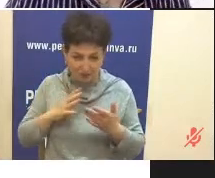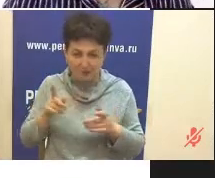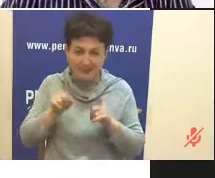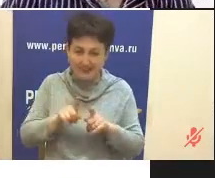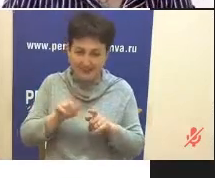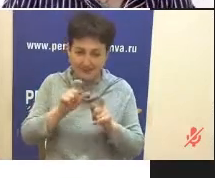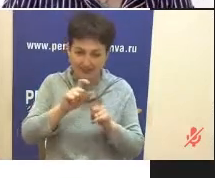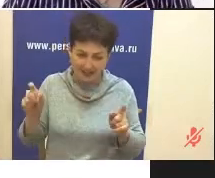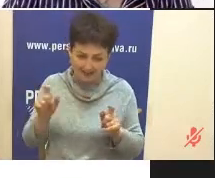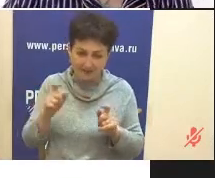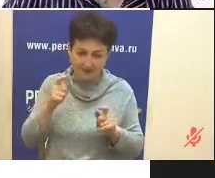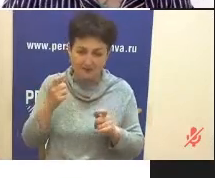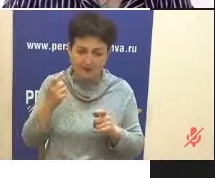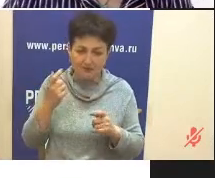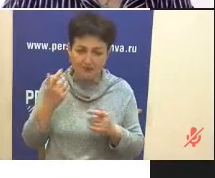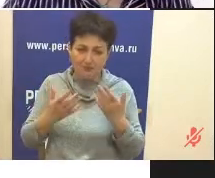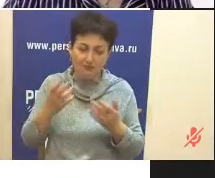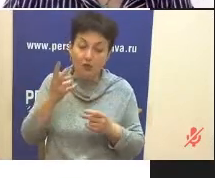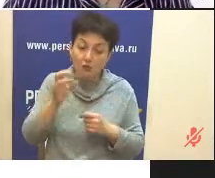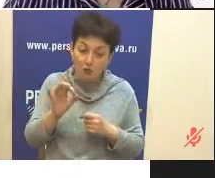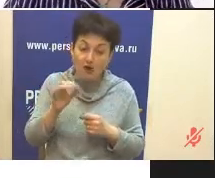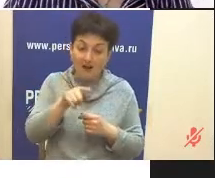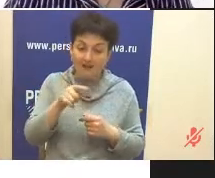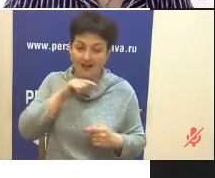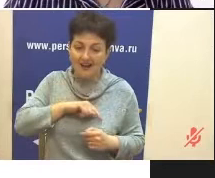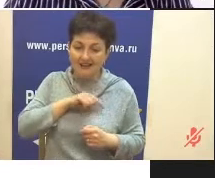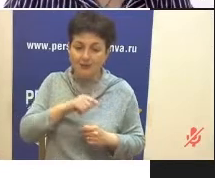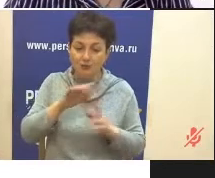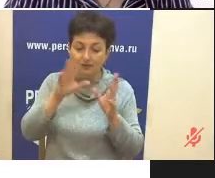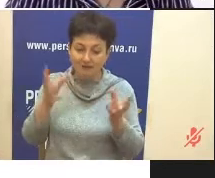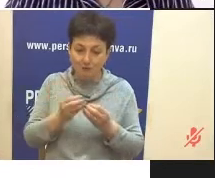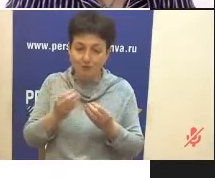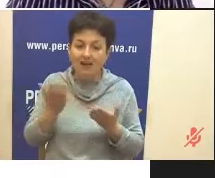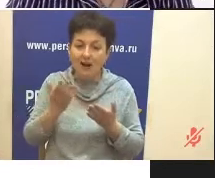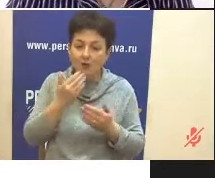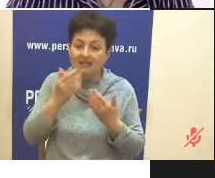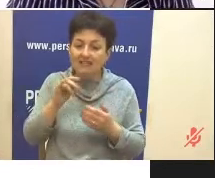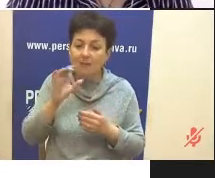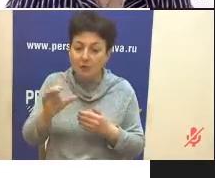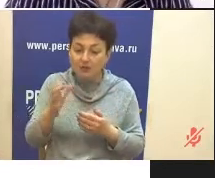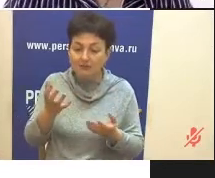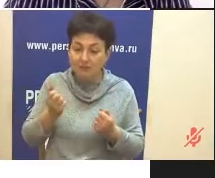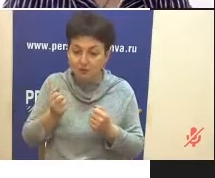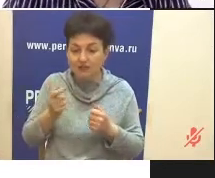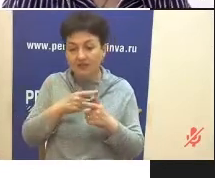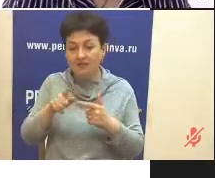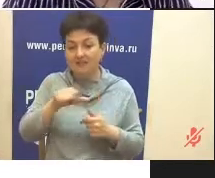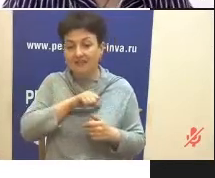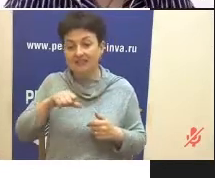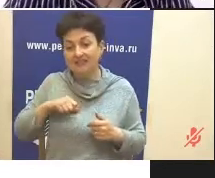словами, но она характеризует, в общем-то, какой запрос вы, как правило, получаете, либо вы сами себе